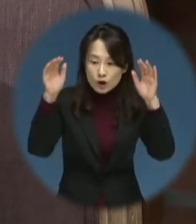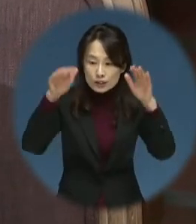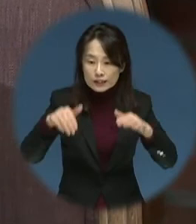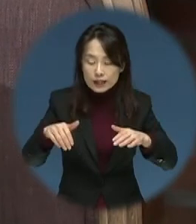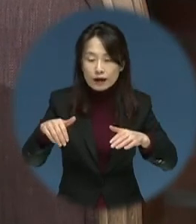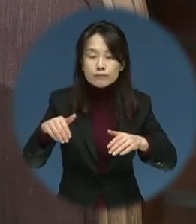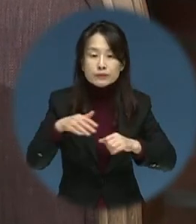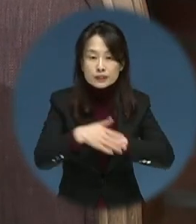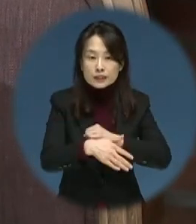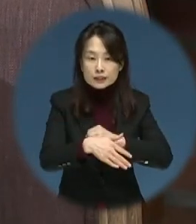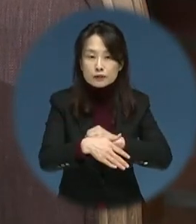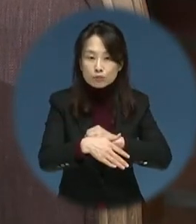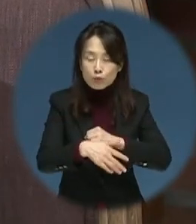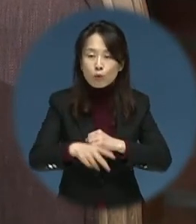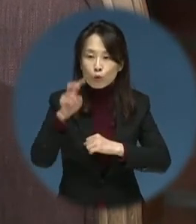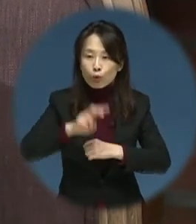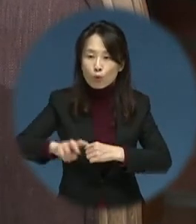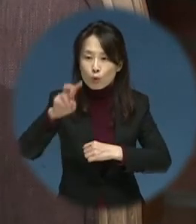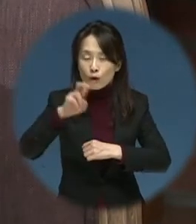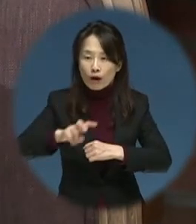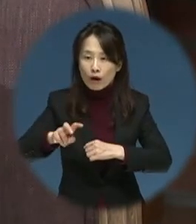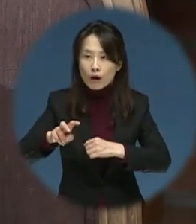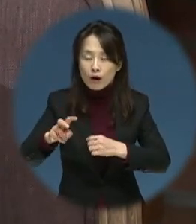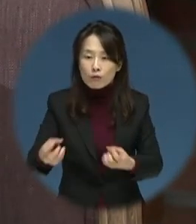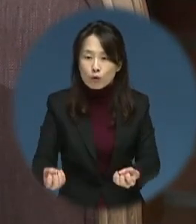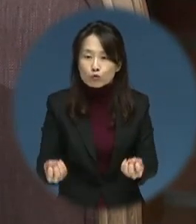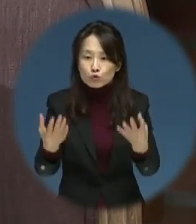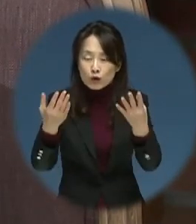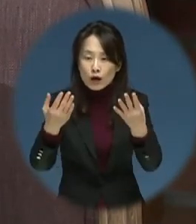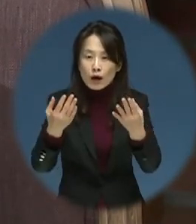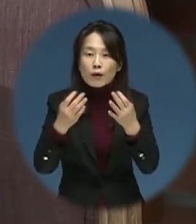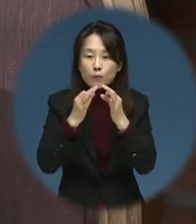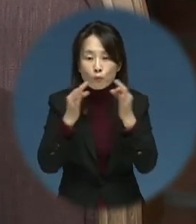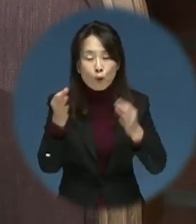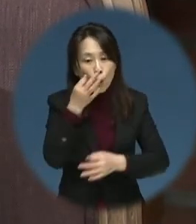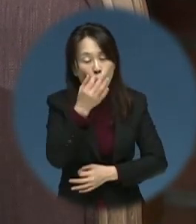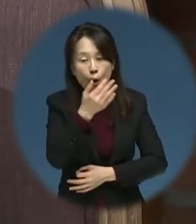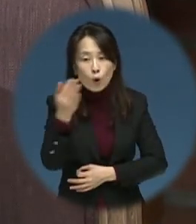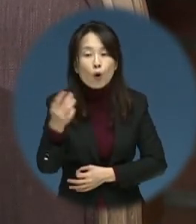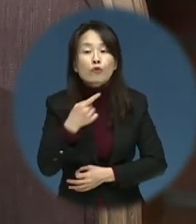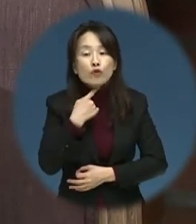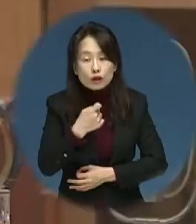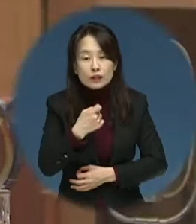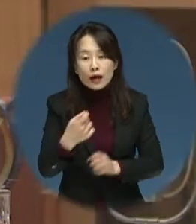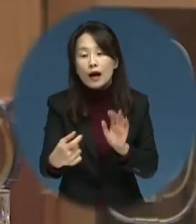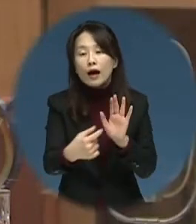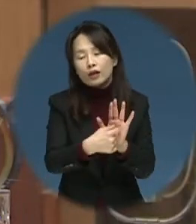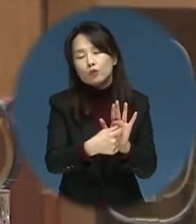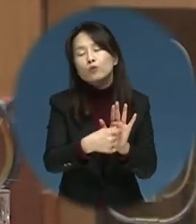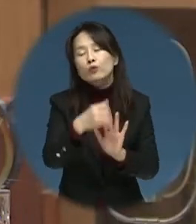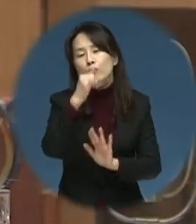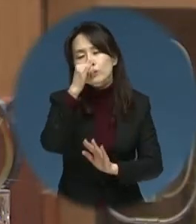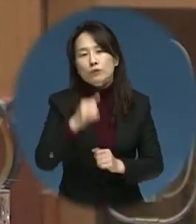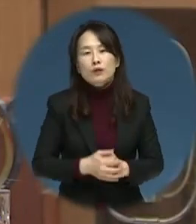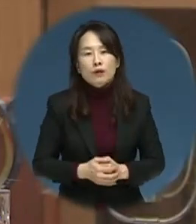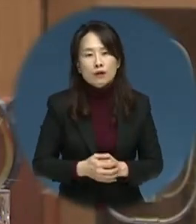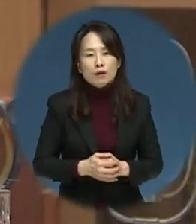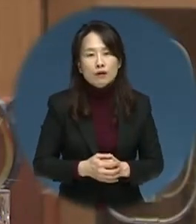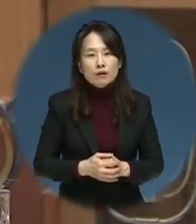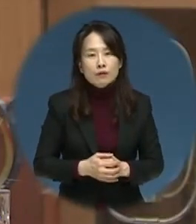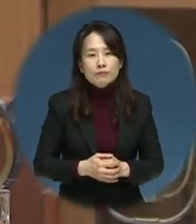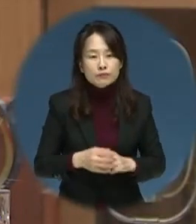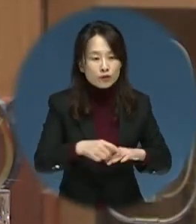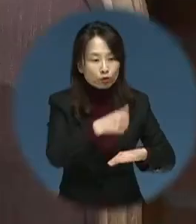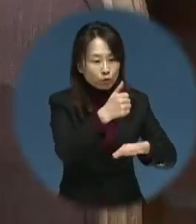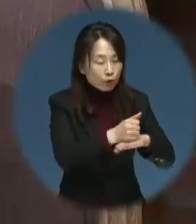이제 축송과 송가를 바쳤다. 예. 이제 송축이라 그러는데 예, 이런 예. 기록이 있거든요. 세종실록에. 네.